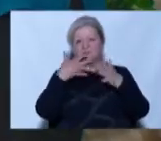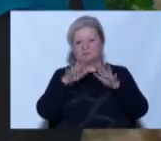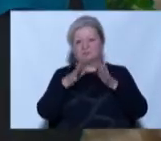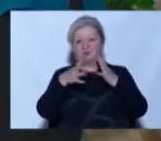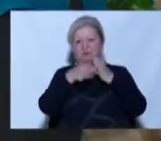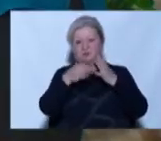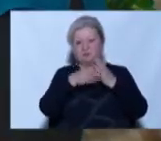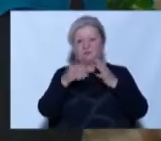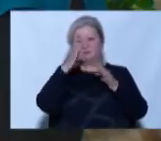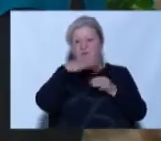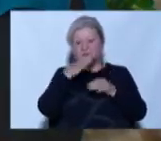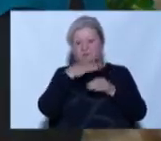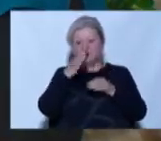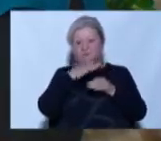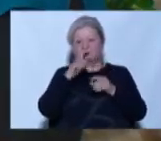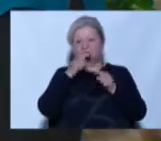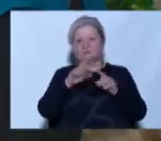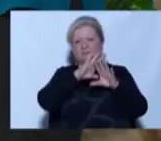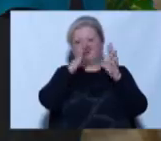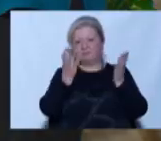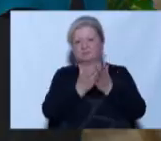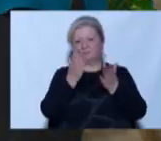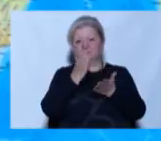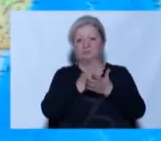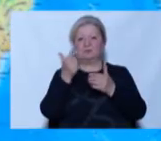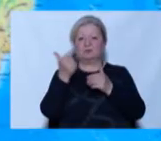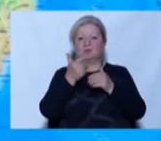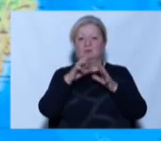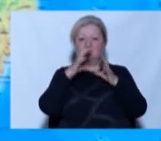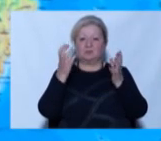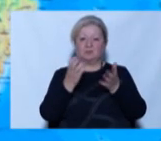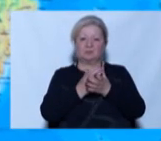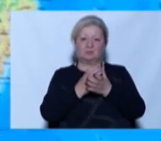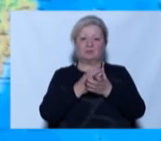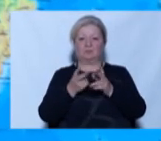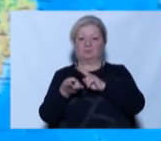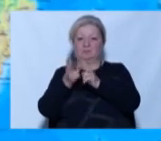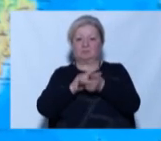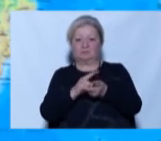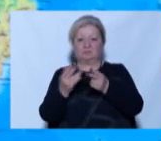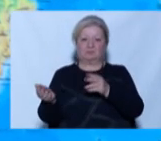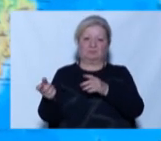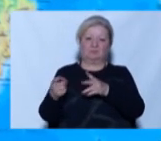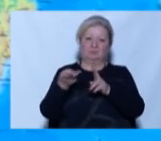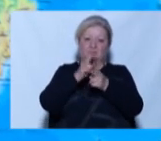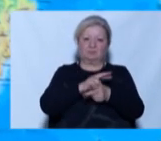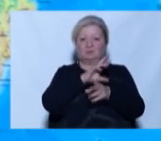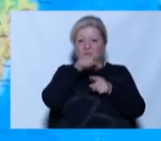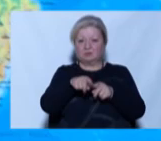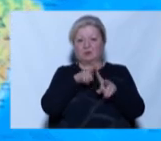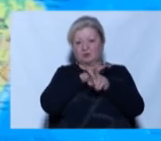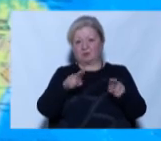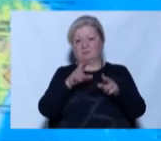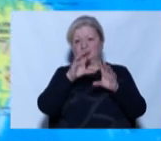ხმელეთი, წყალი, ერთი ობიექტი, გეოგრაფიული ობიექტი, მეორეთი იცვლება და ესეც გარკვეულ წესებს